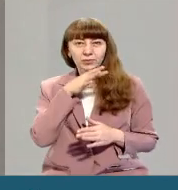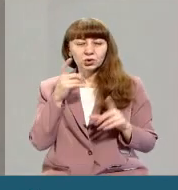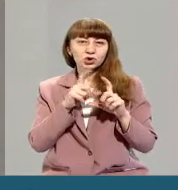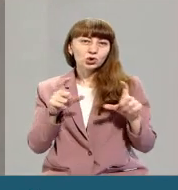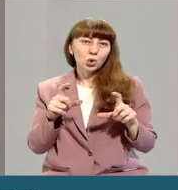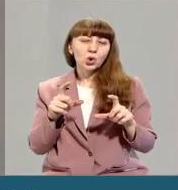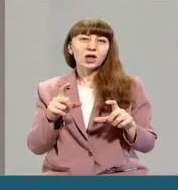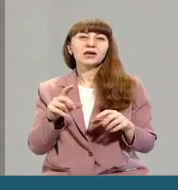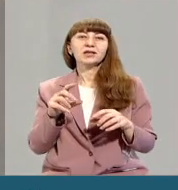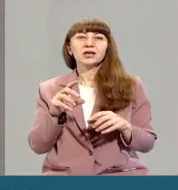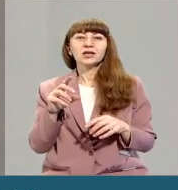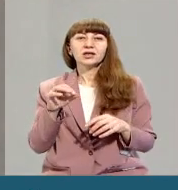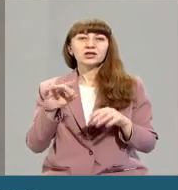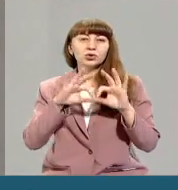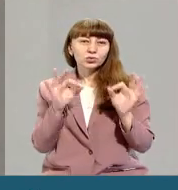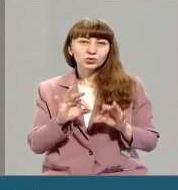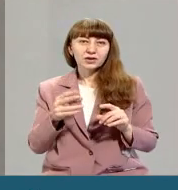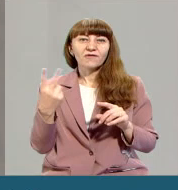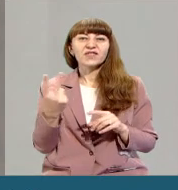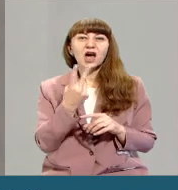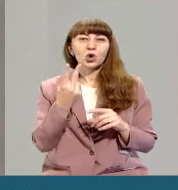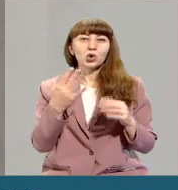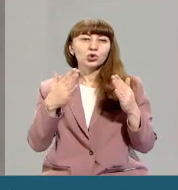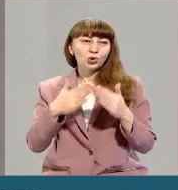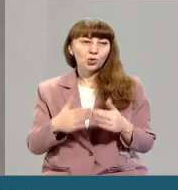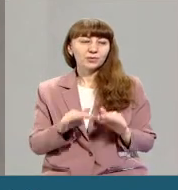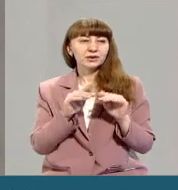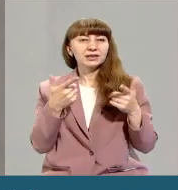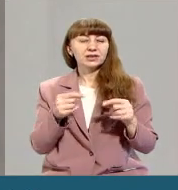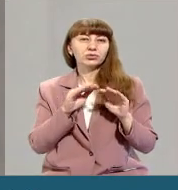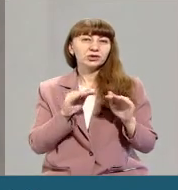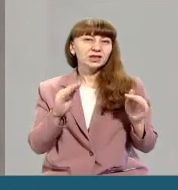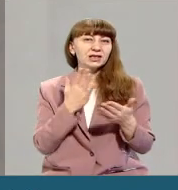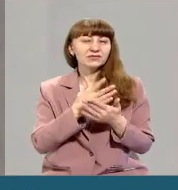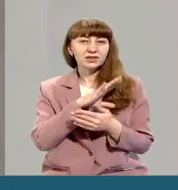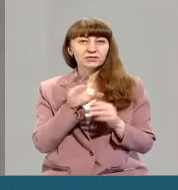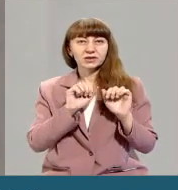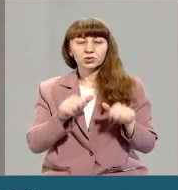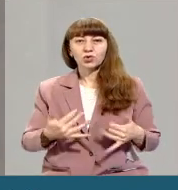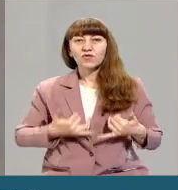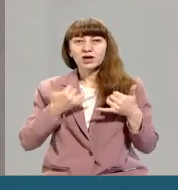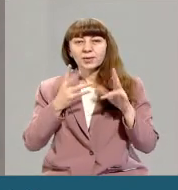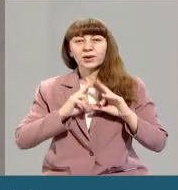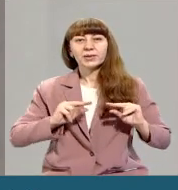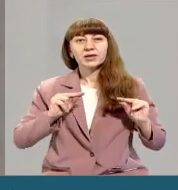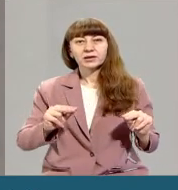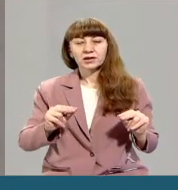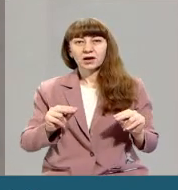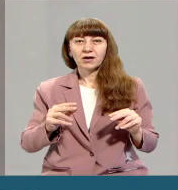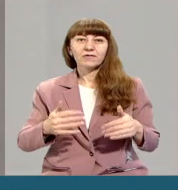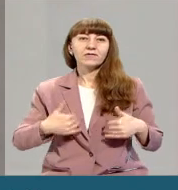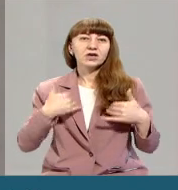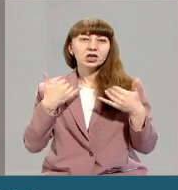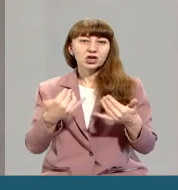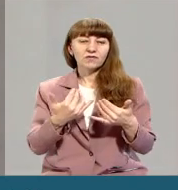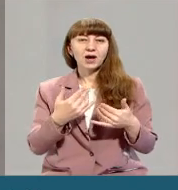вторым домом и ученики имеют все возможности для самовыражения Уважаемые преподаватели выражаю вам искреннюю